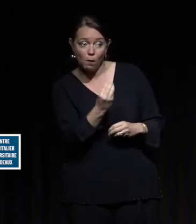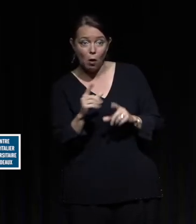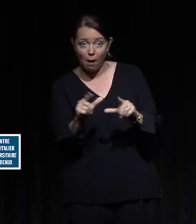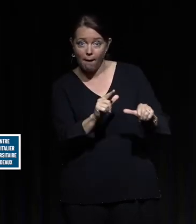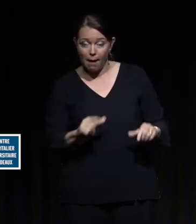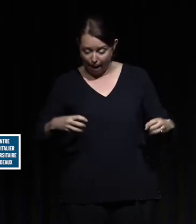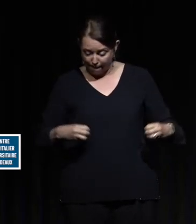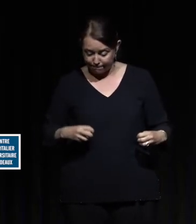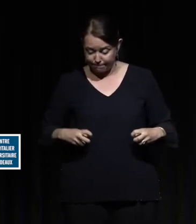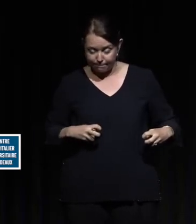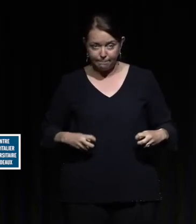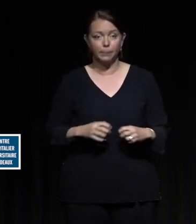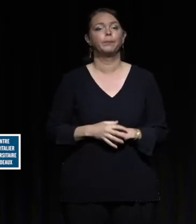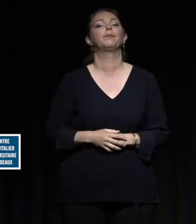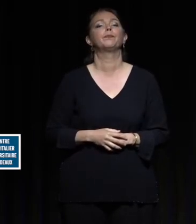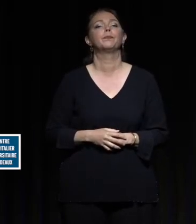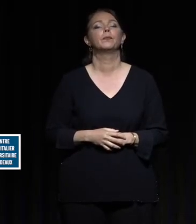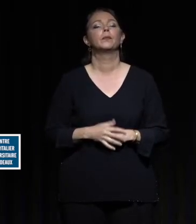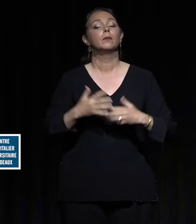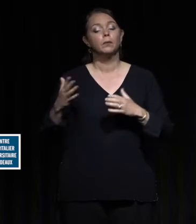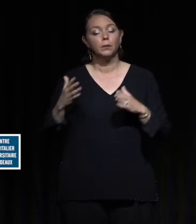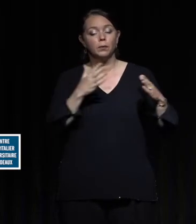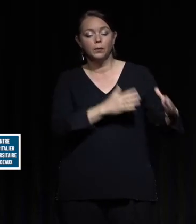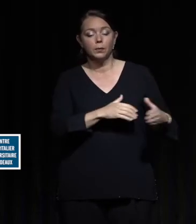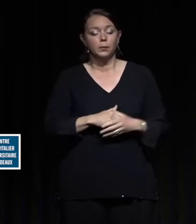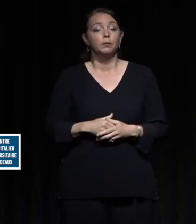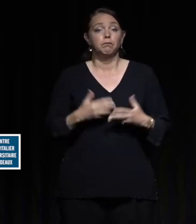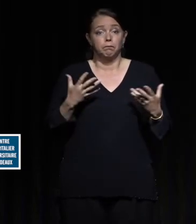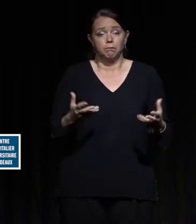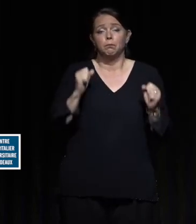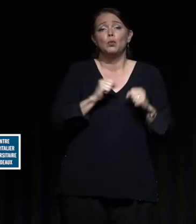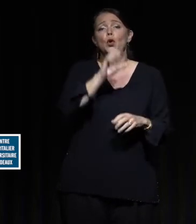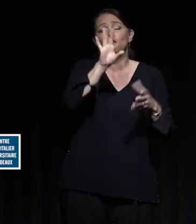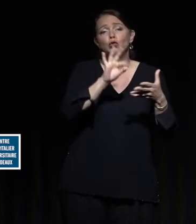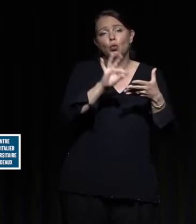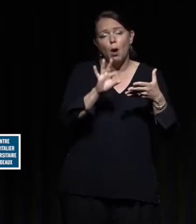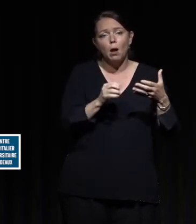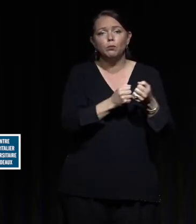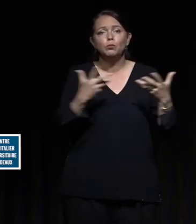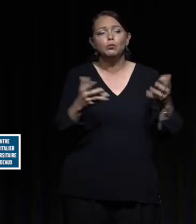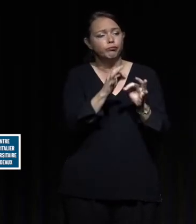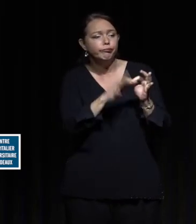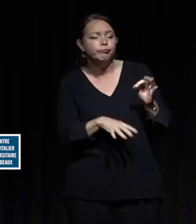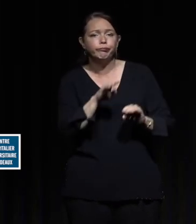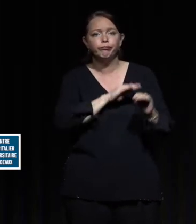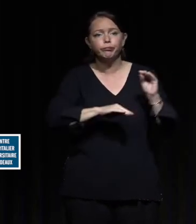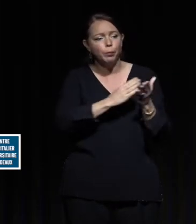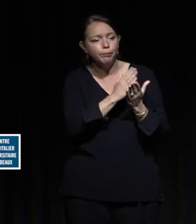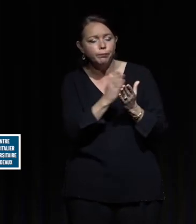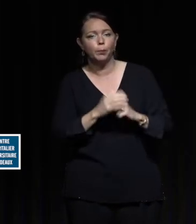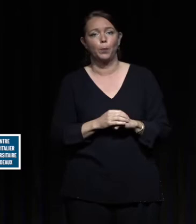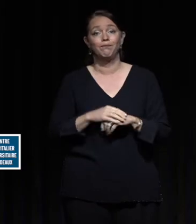ça me permet, depuis être en diaporama, de ne pas vous montrer vaguement qu'on pourrait choisir plusieurs sortes de traitements pour les kystes. Le message pour